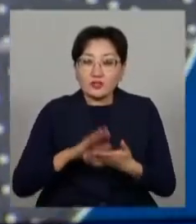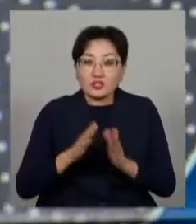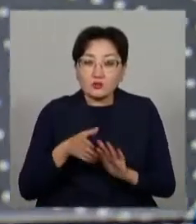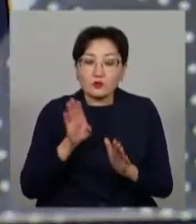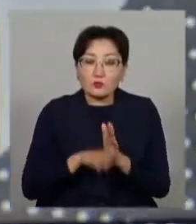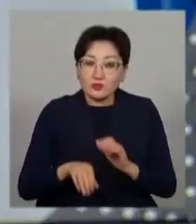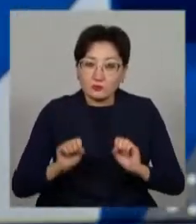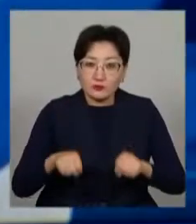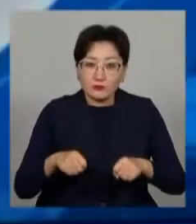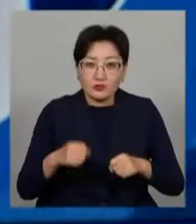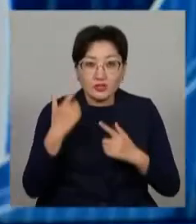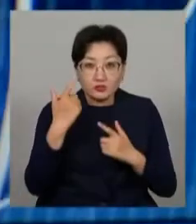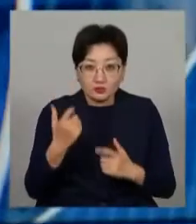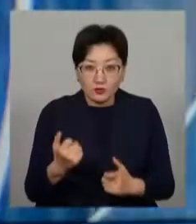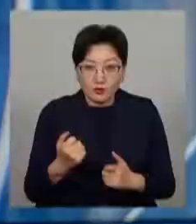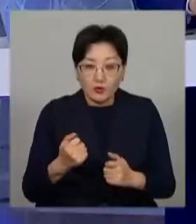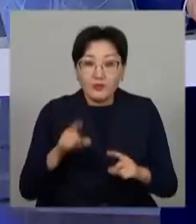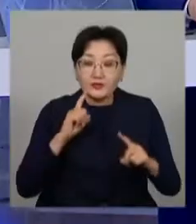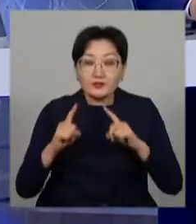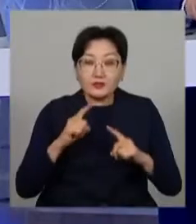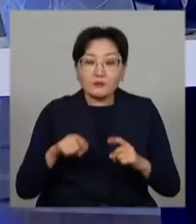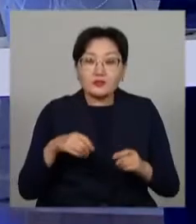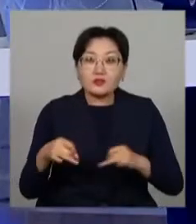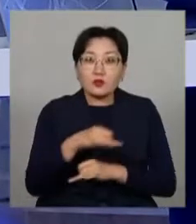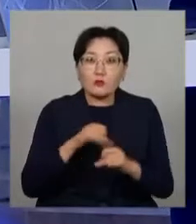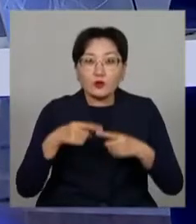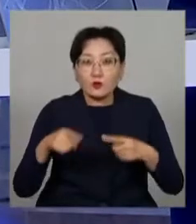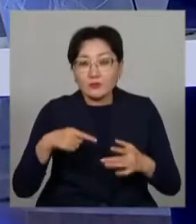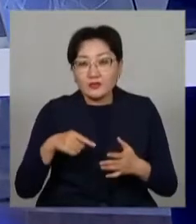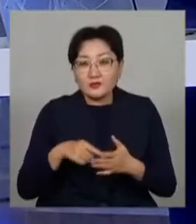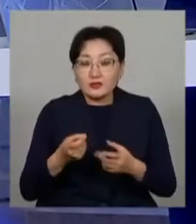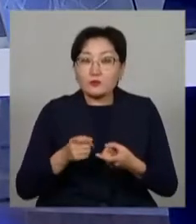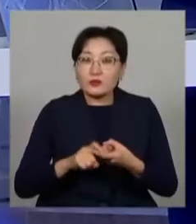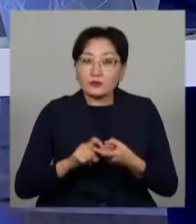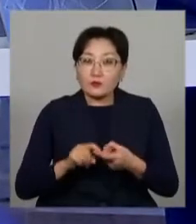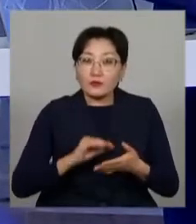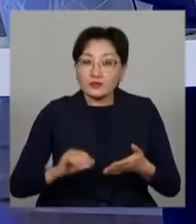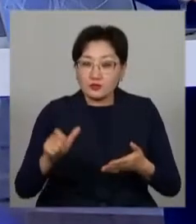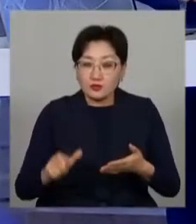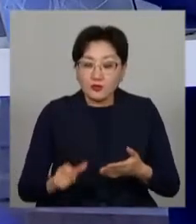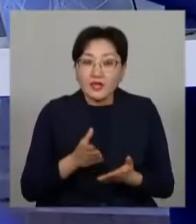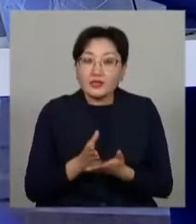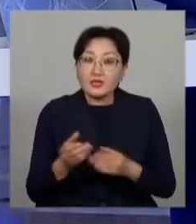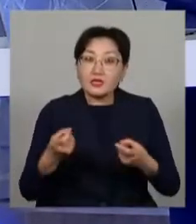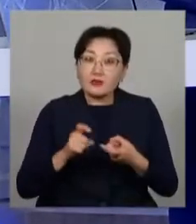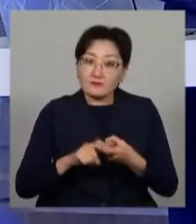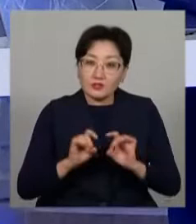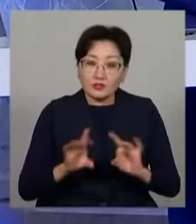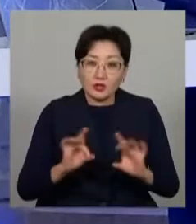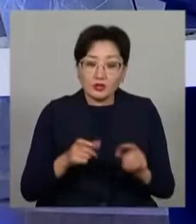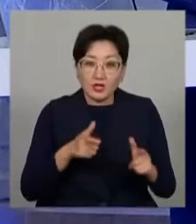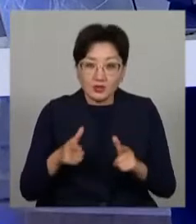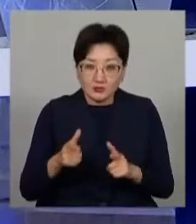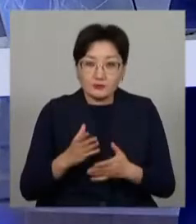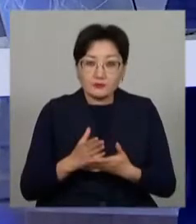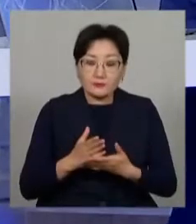ушығып кету мүмкін деп ескертті. Отырыста көтерілген өзге де мәселелер туралы әріптесім Асылбек Тойбек тікелей эфирде айтып беруге дайын